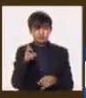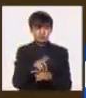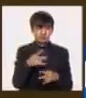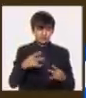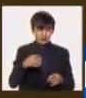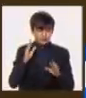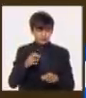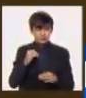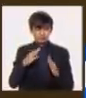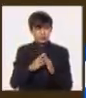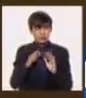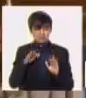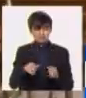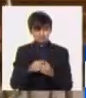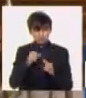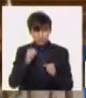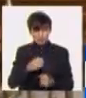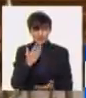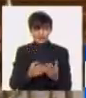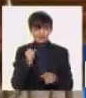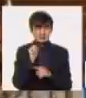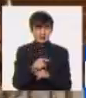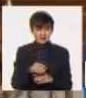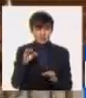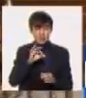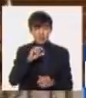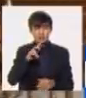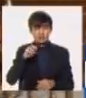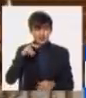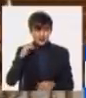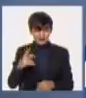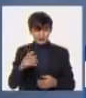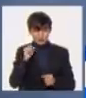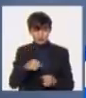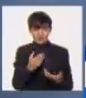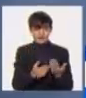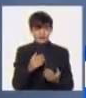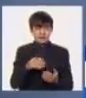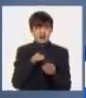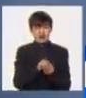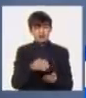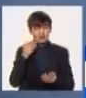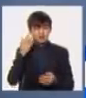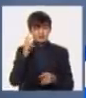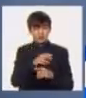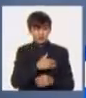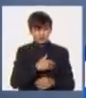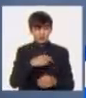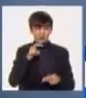Помолиться за души усопших дома, заказать церковные поминовения можно онлайн, а навести порядок на могилах позже, когда закончится